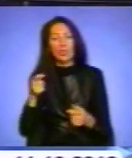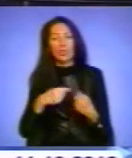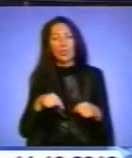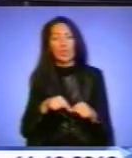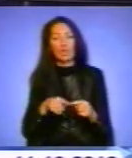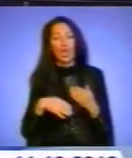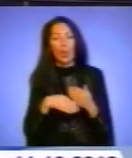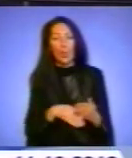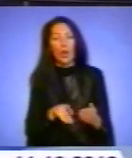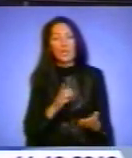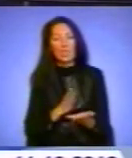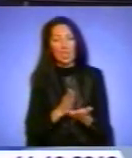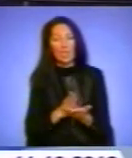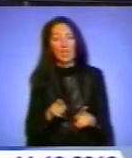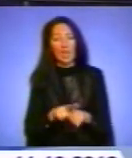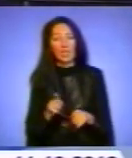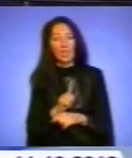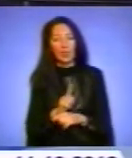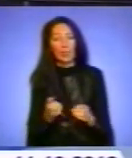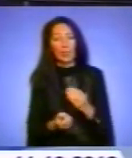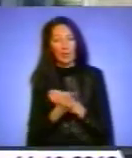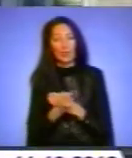на Тернопільщині, з'ясовували наші кореспонденти.